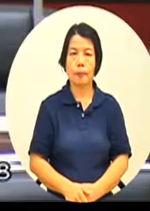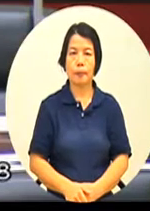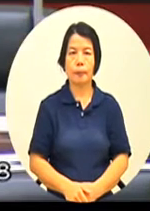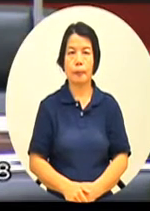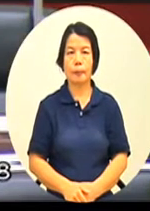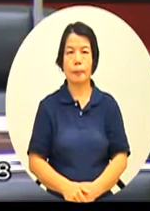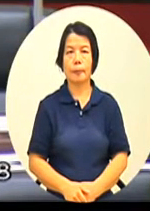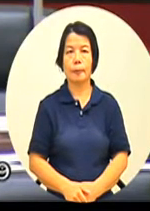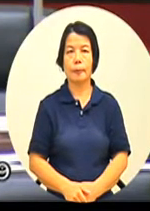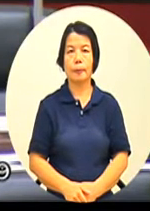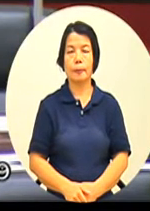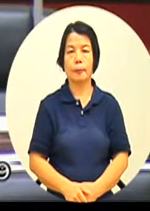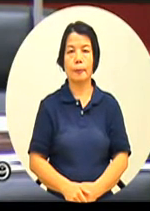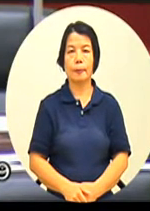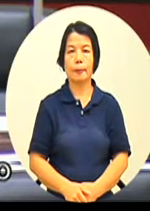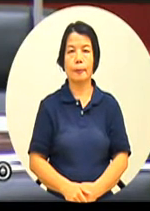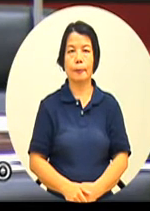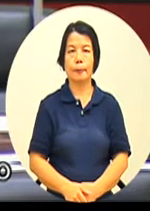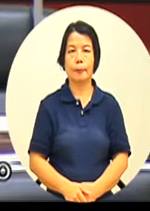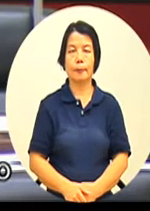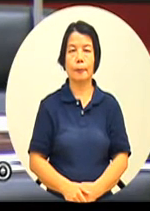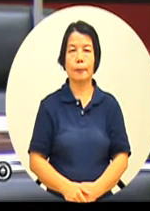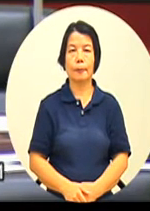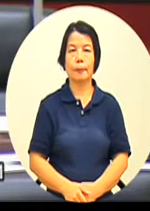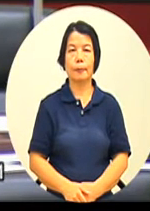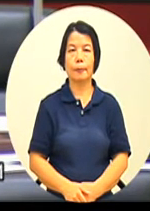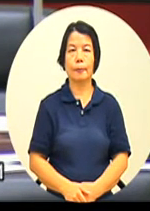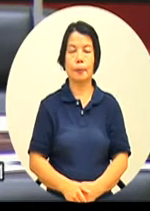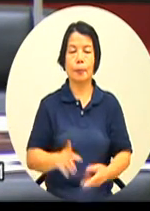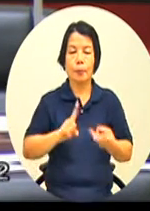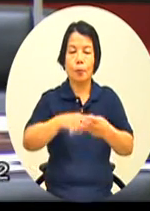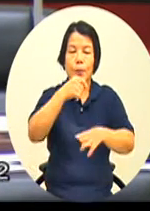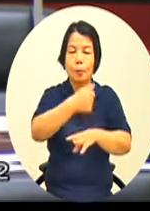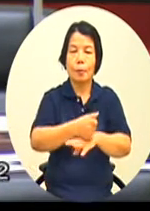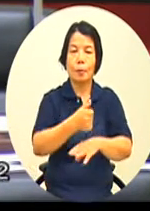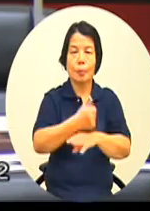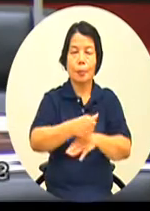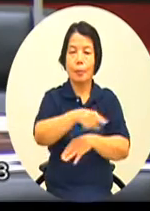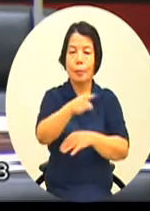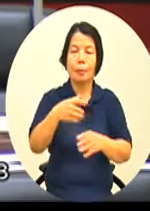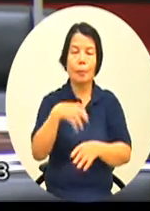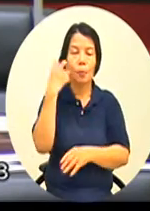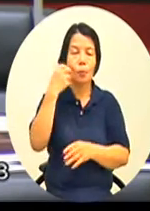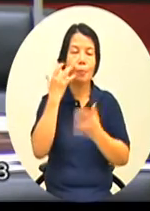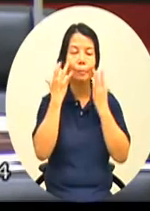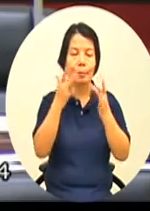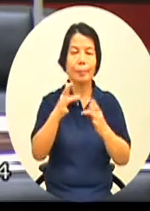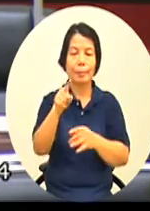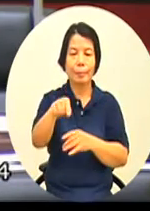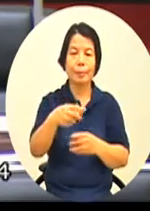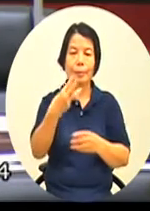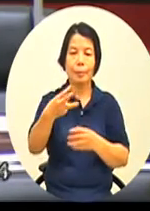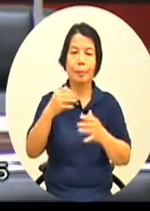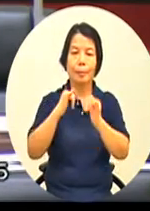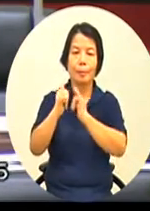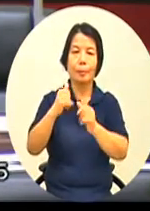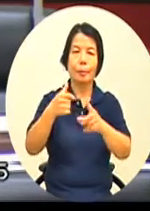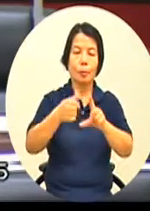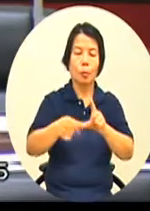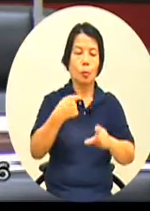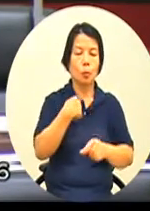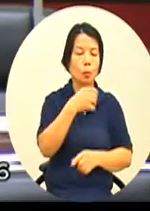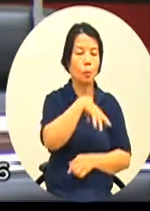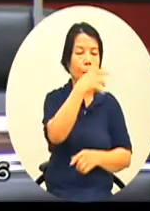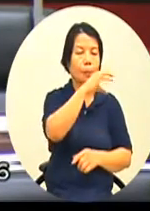我主席，因为主席是伫果菜市场的三名军员，我是前金星星林雅算出